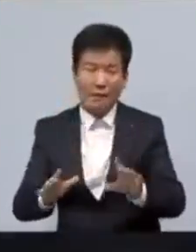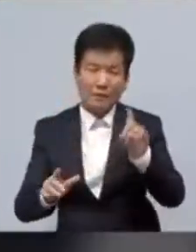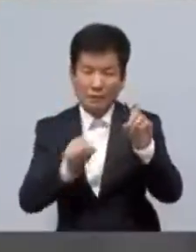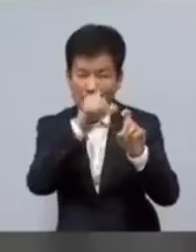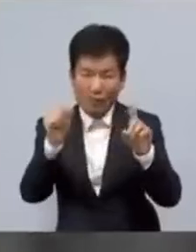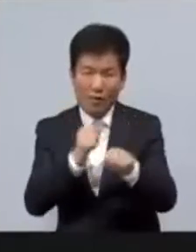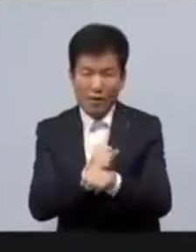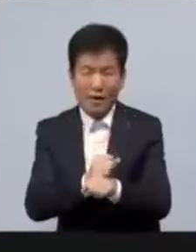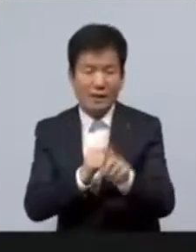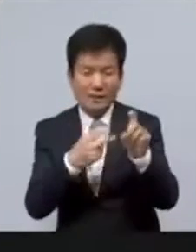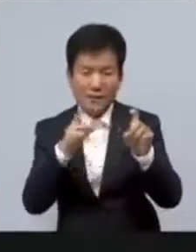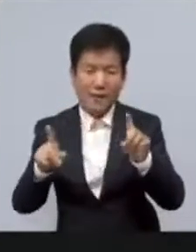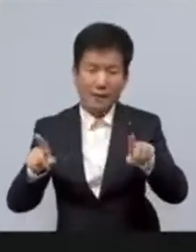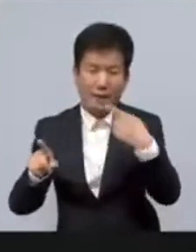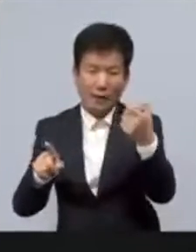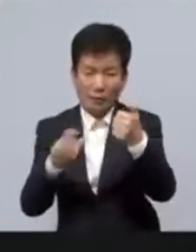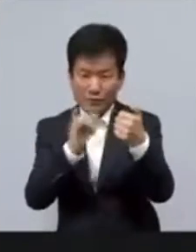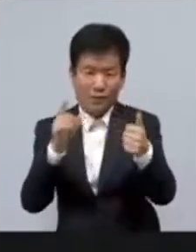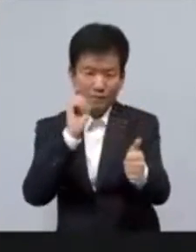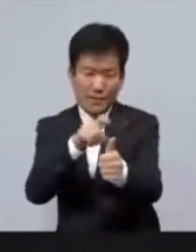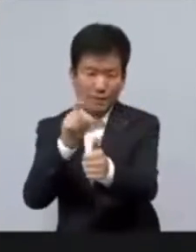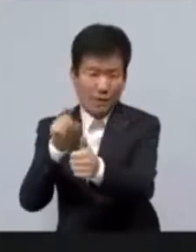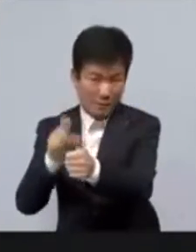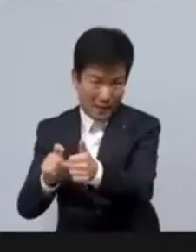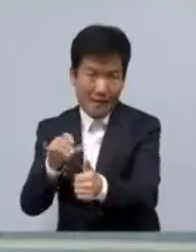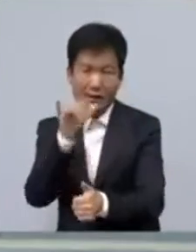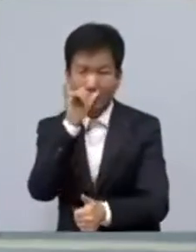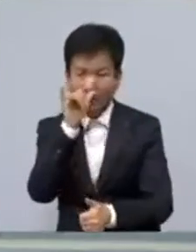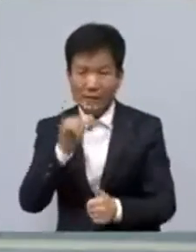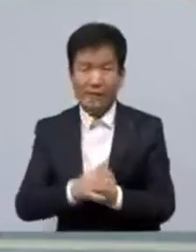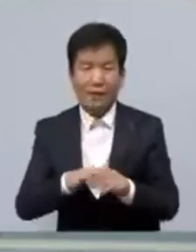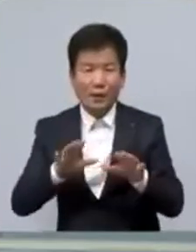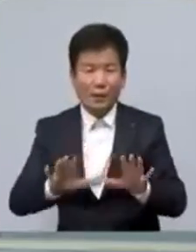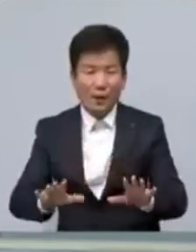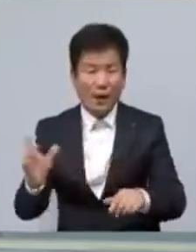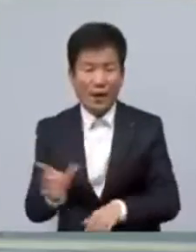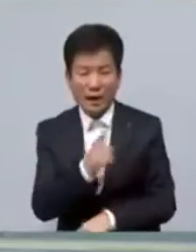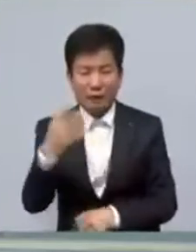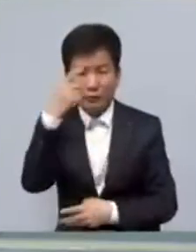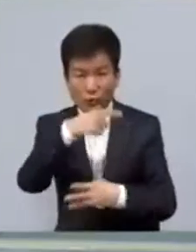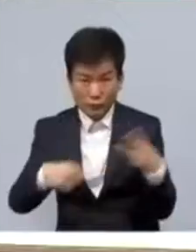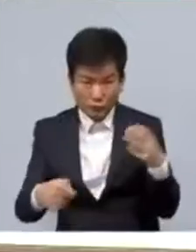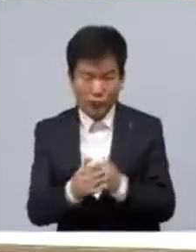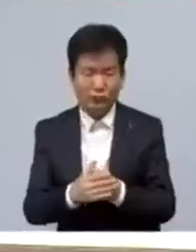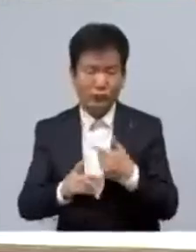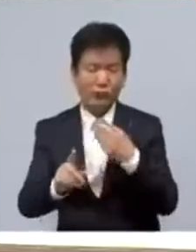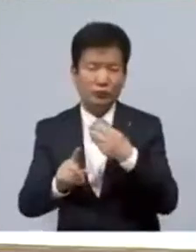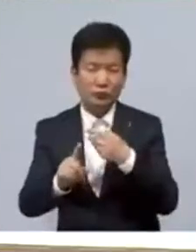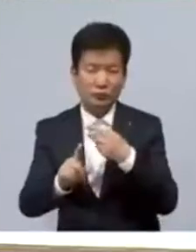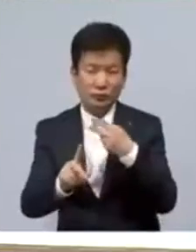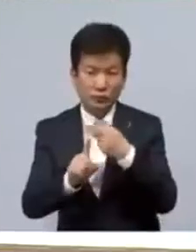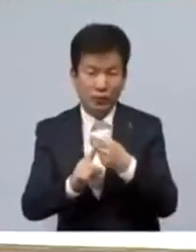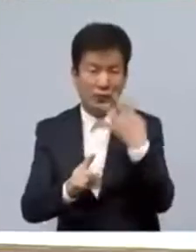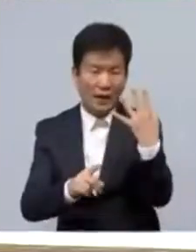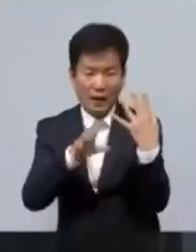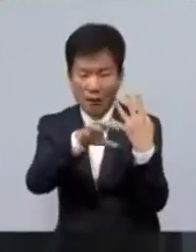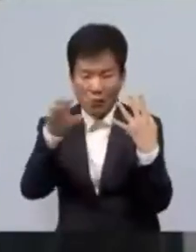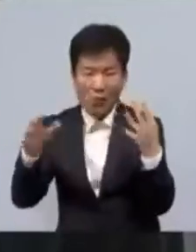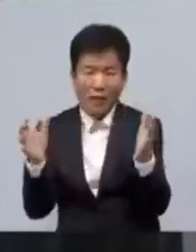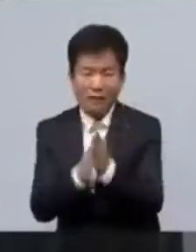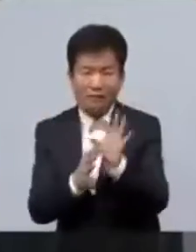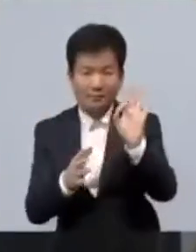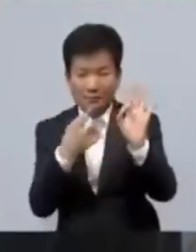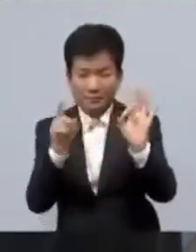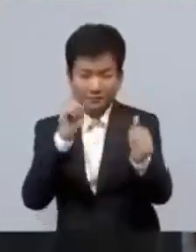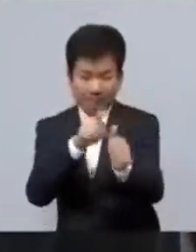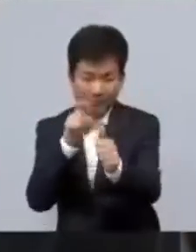십대 학생 150여명이 확진 판정을 받았습니다 특히 오늘 하루 청주에서 만 중학교 4곳에서 10여명이 추가를